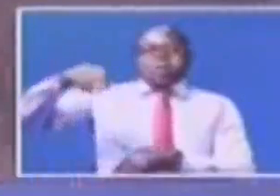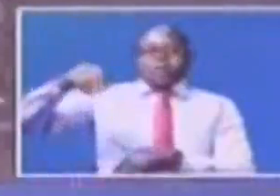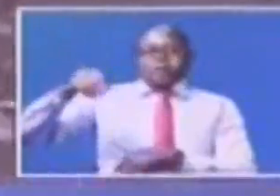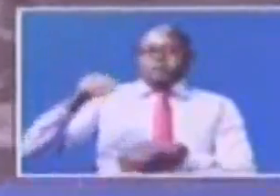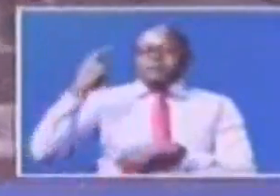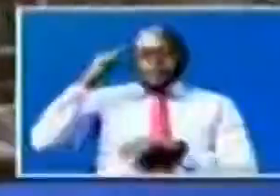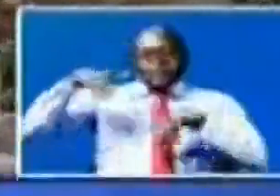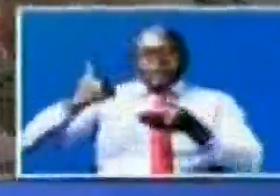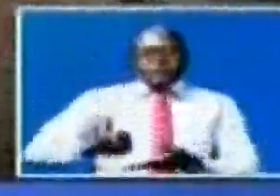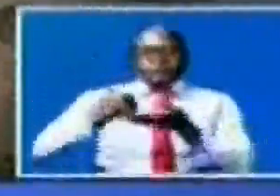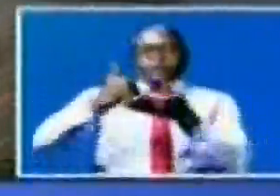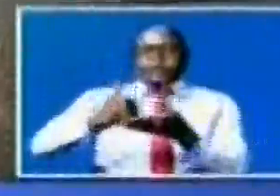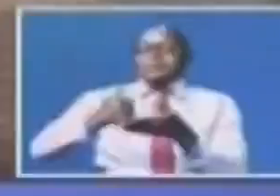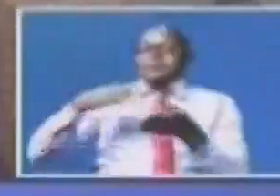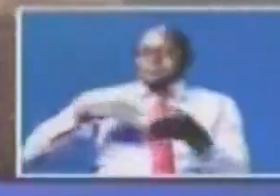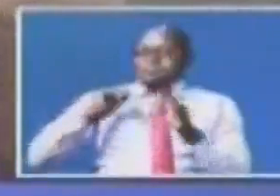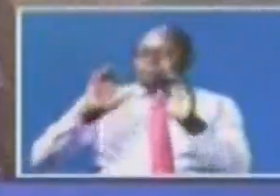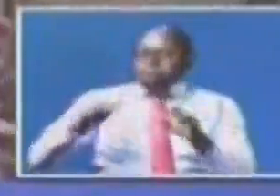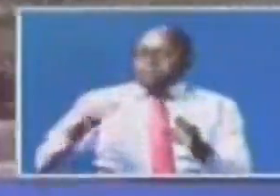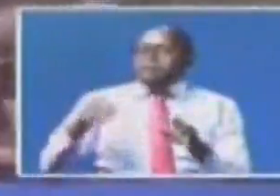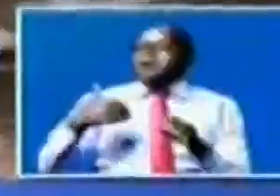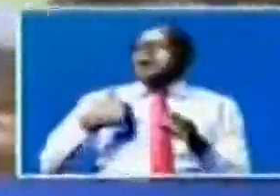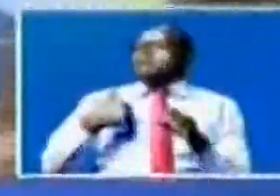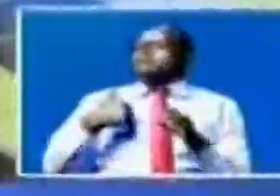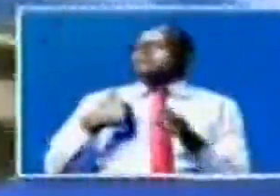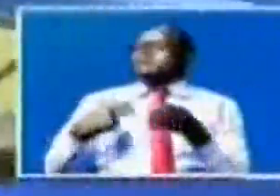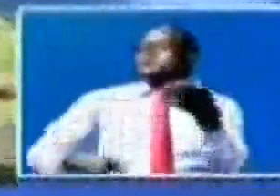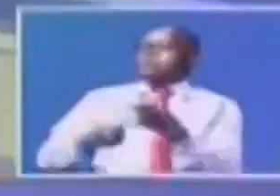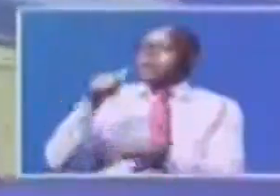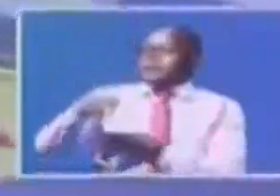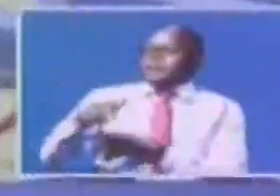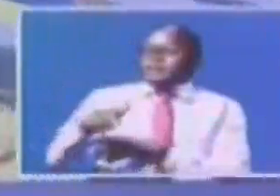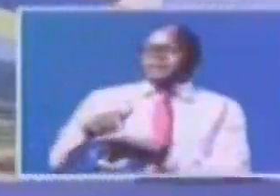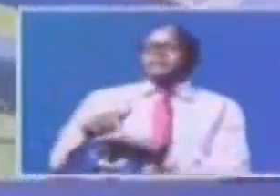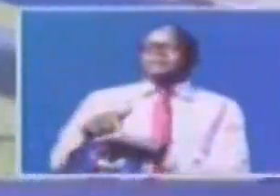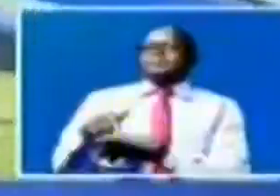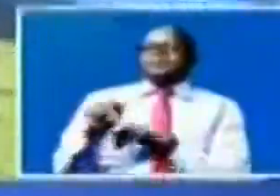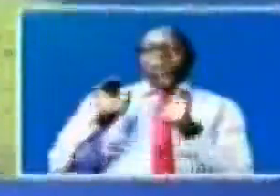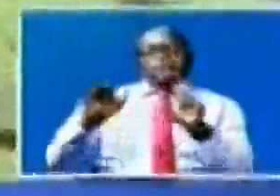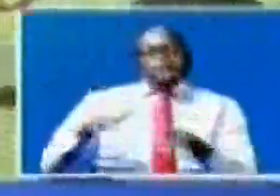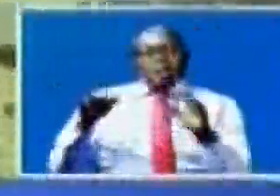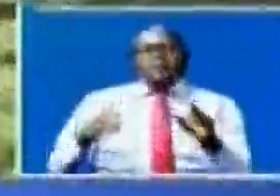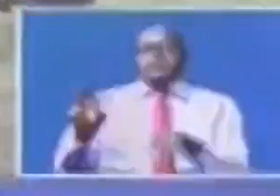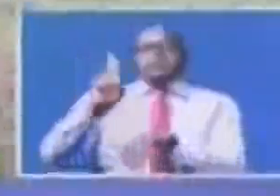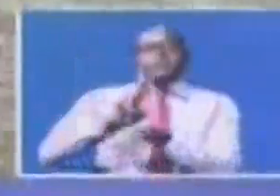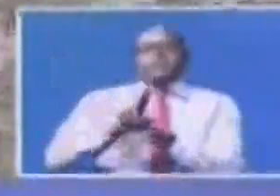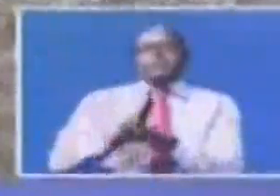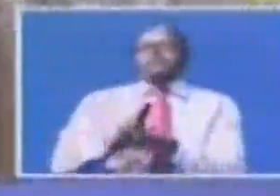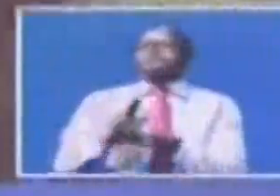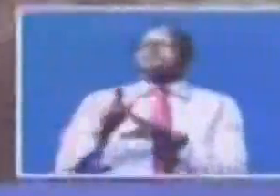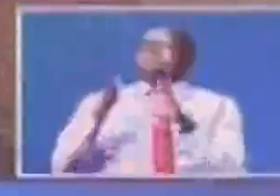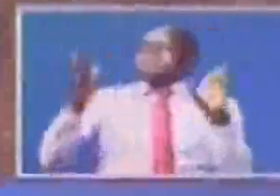jinsi ya kuwasaidia wakulima wadogo wadogo ambao hawana uwezo wa kumiliki trekta kubwa za kilimo ambazo pia hutumia kiasi kikubwa cha